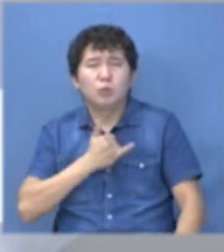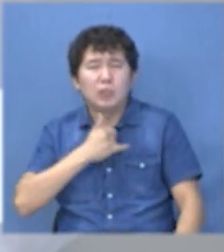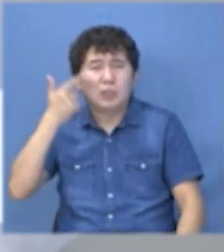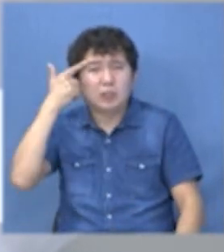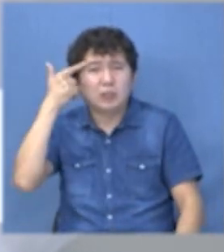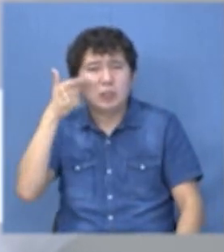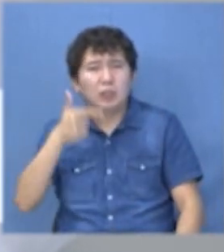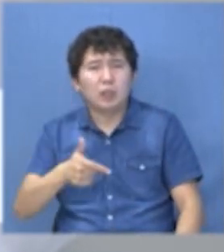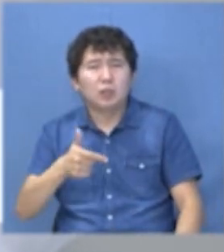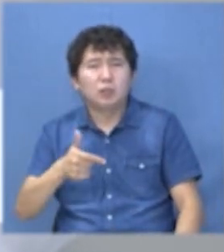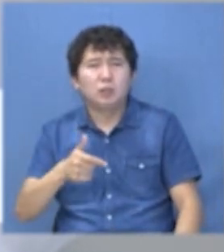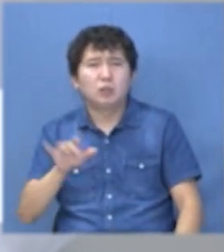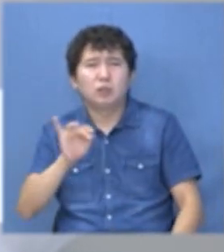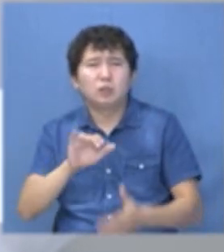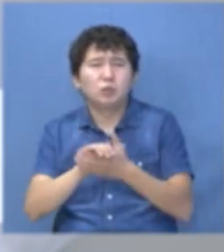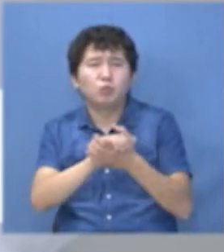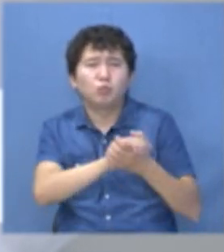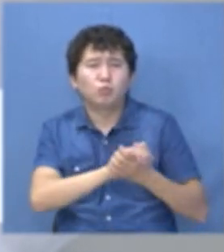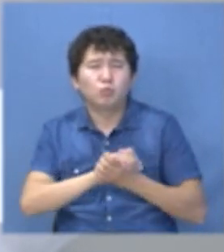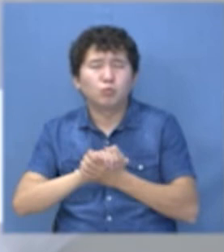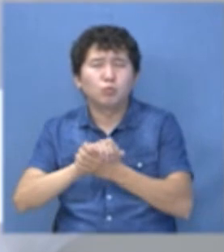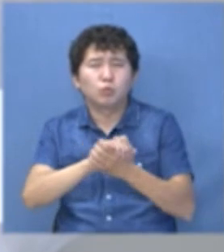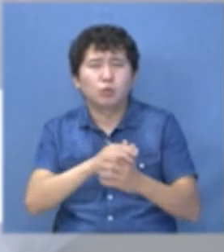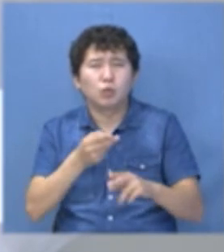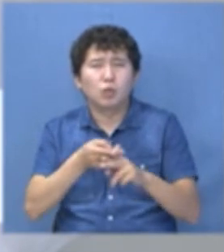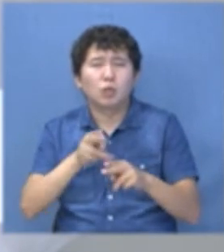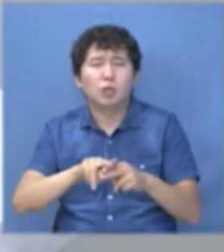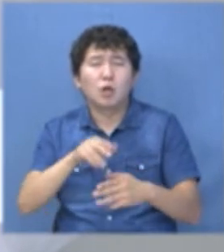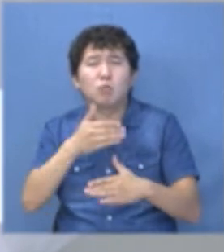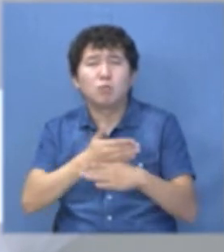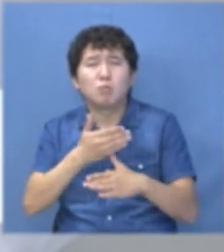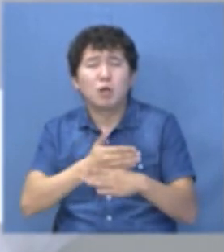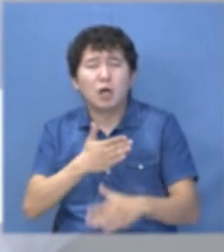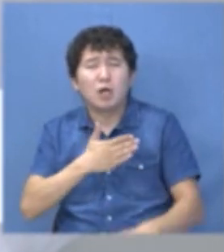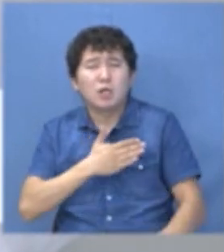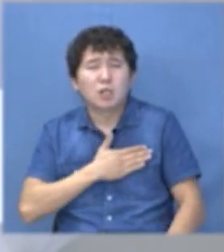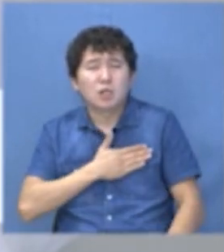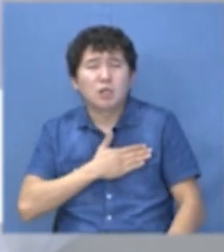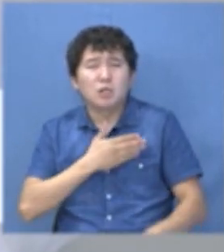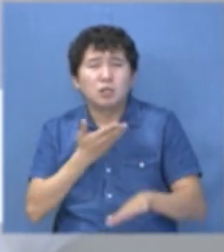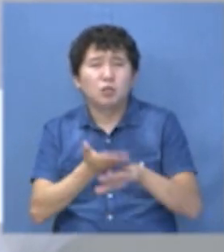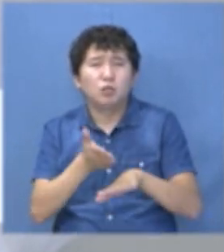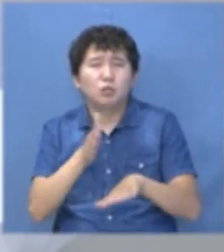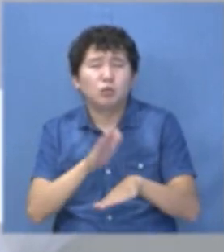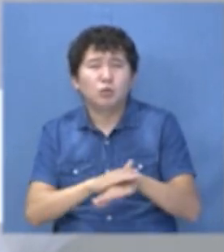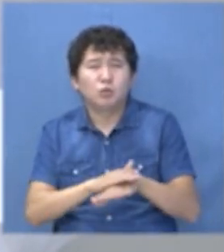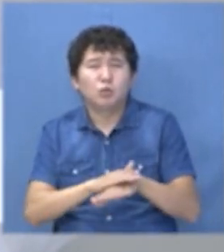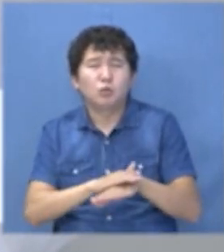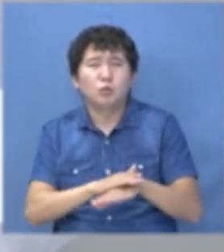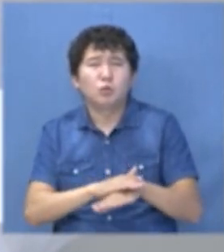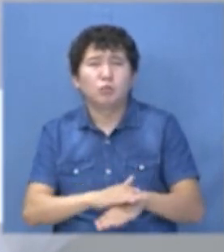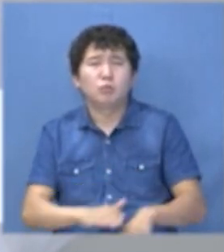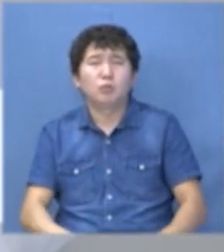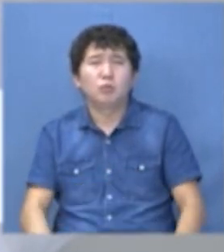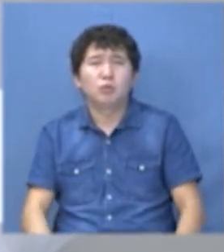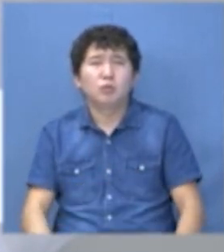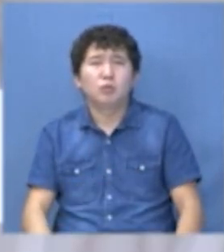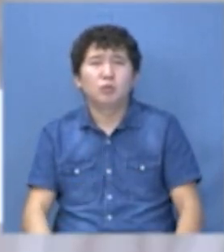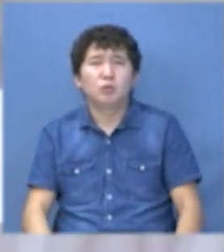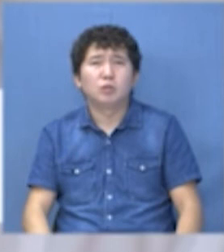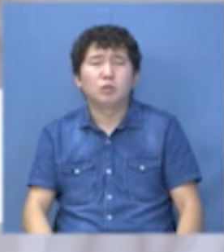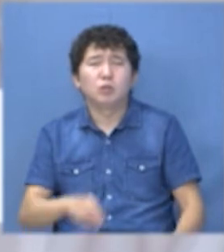и очень дружный. И это помогает нам в нашем очень тяжелом, на самом деле, очень тяжелом